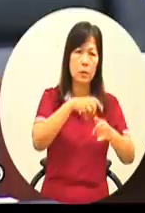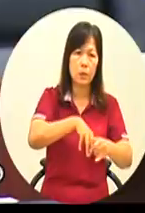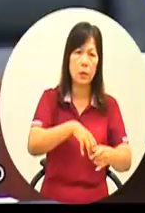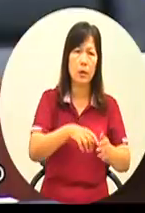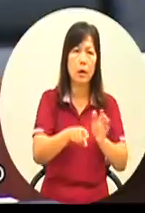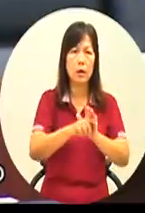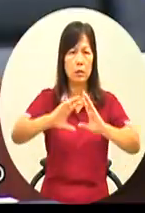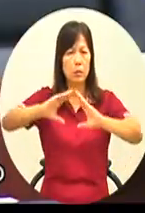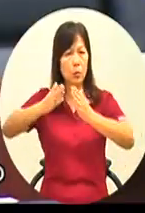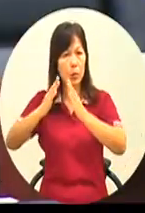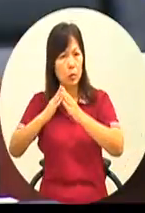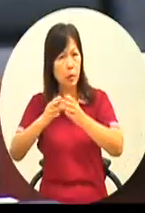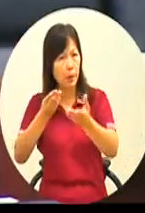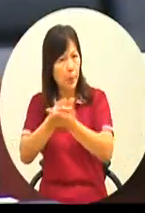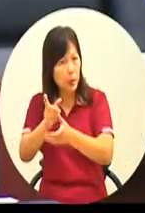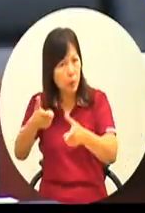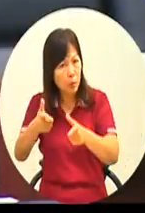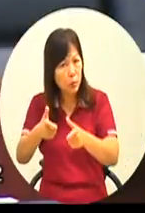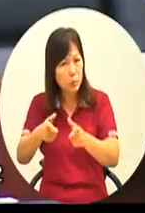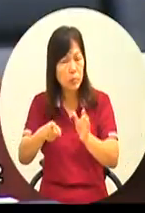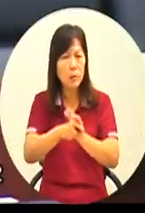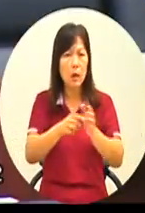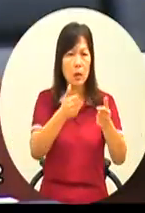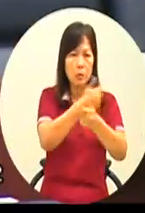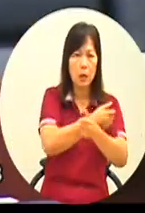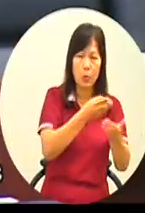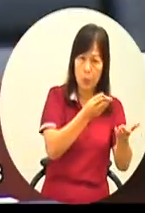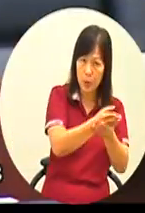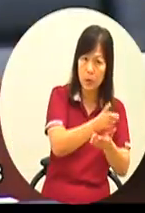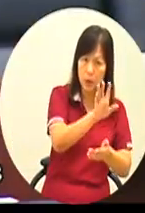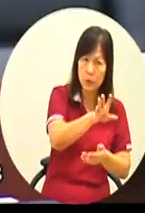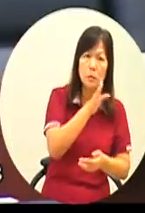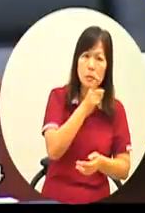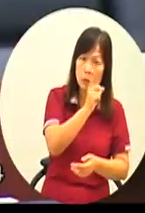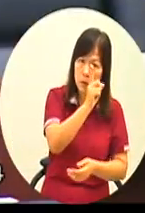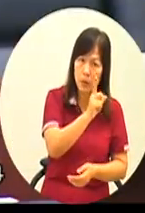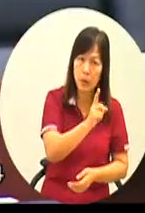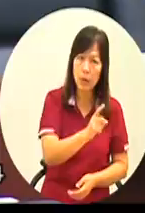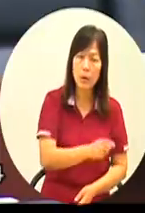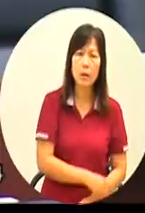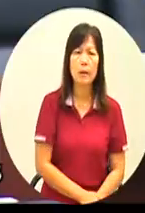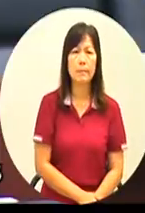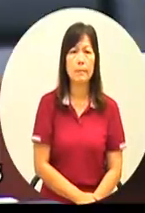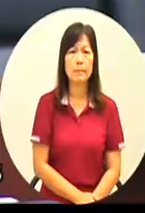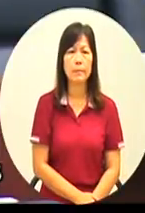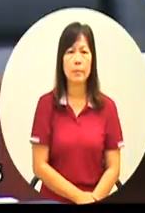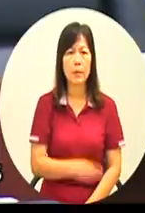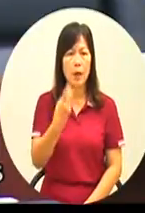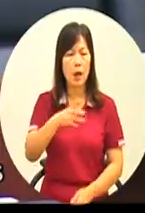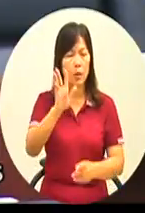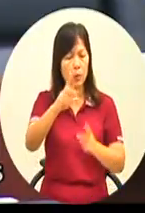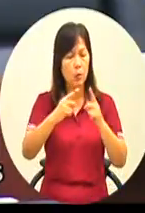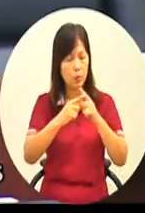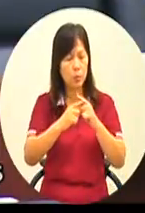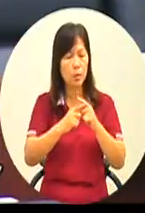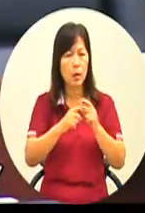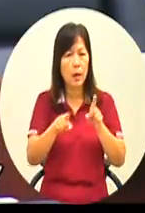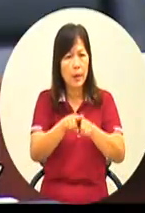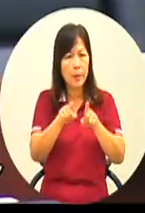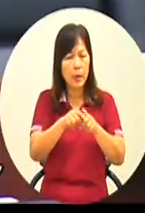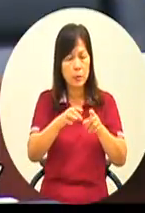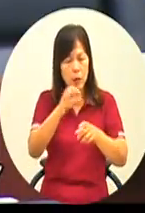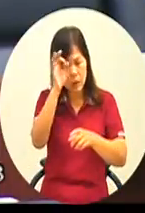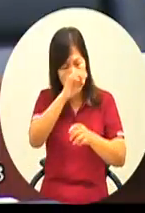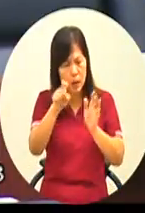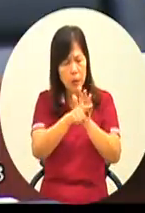赔就不是吗？只有代位求偿才算是理赔的一种方式吗？也有人寻求一般的管道，